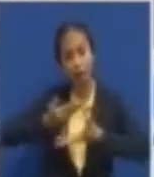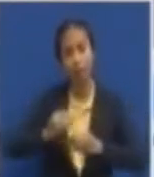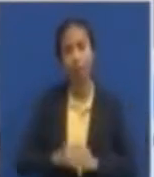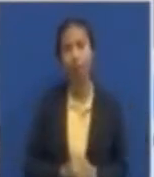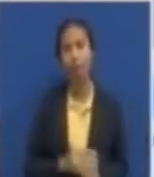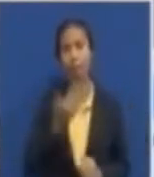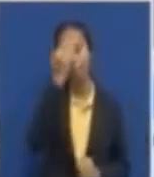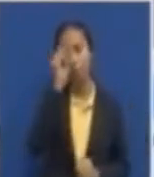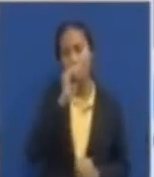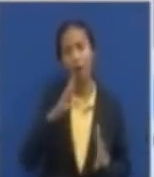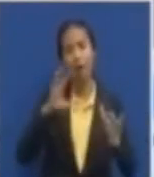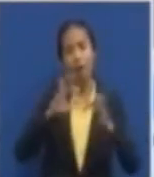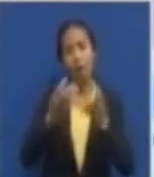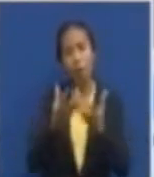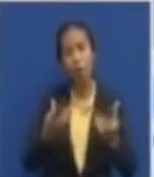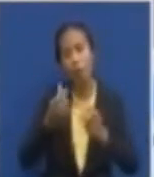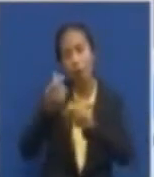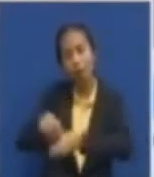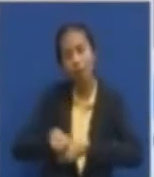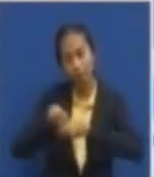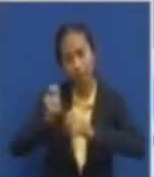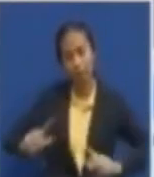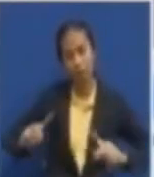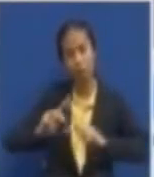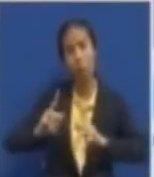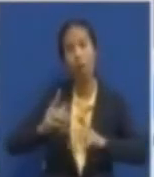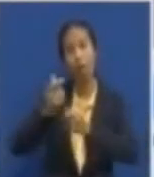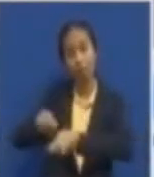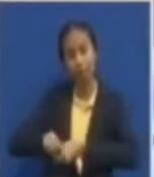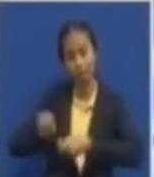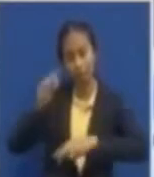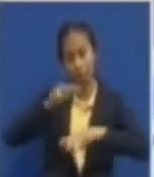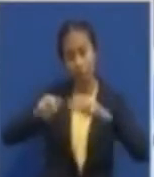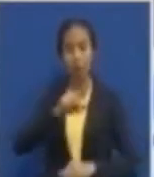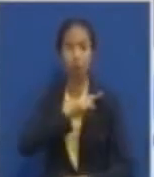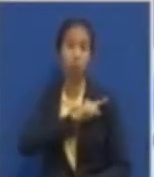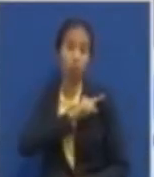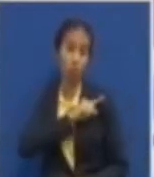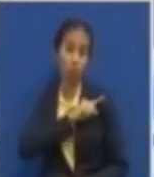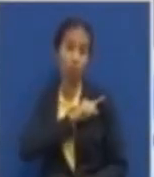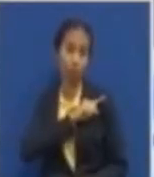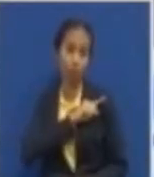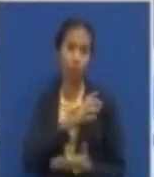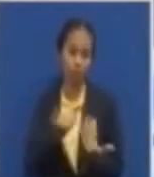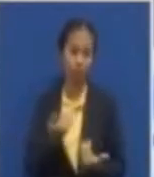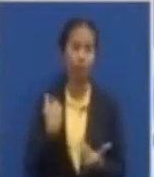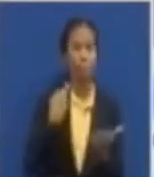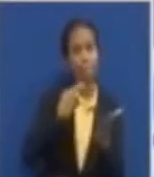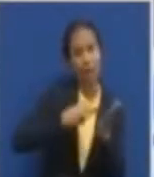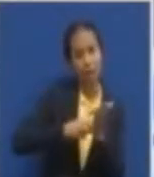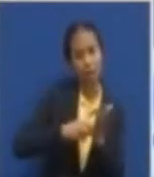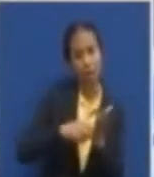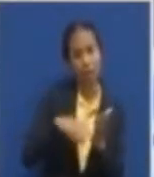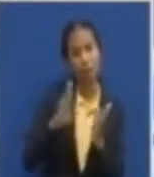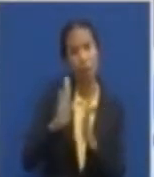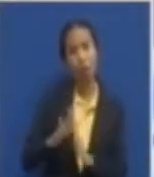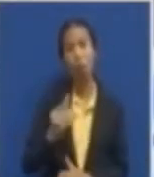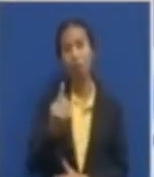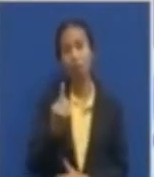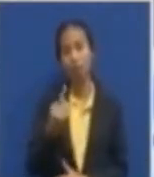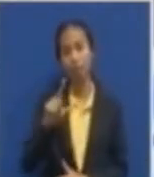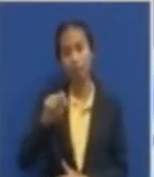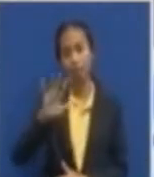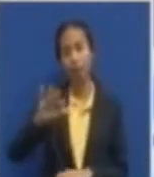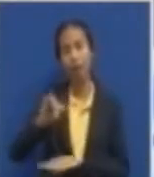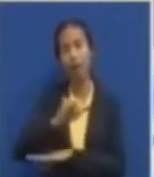คนดูแลนะก็ใช้มาตรการประกันรายได้คนละ25ไร่นะ60บา